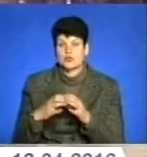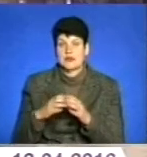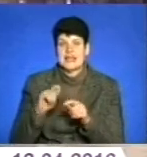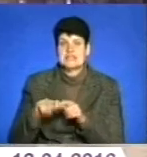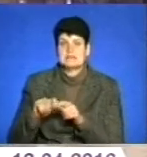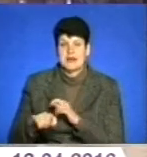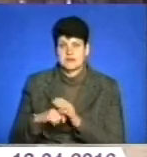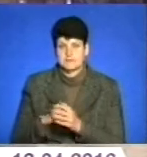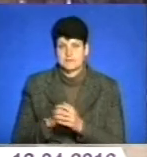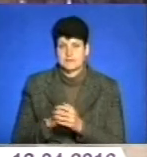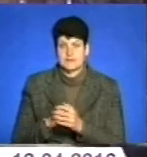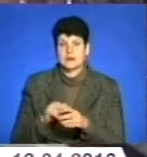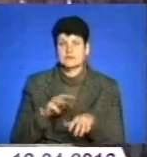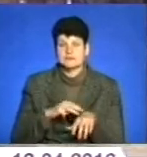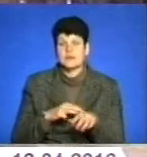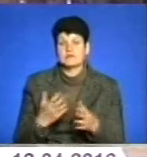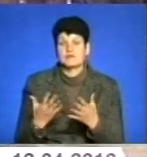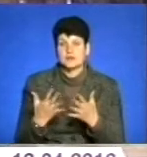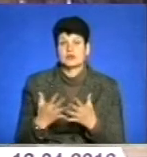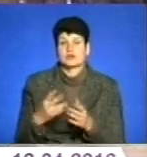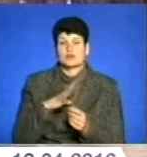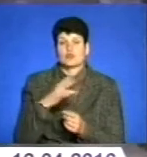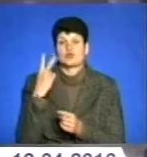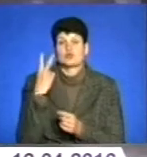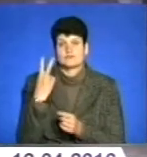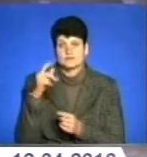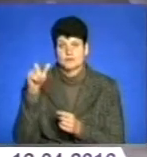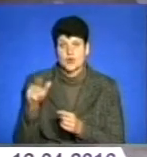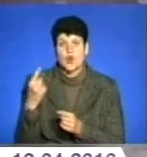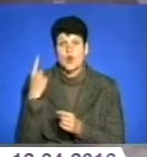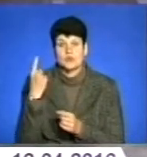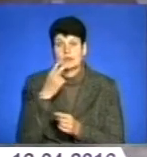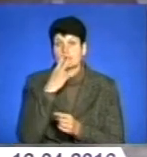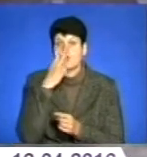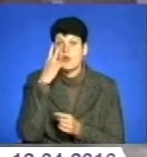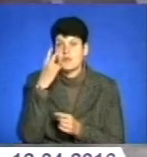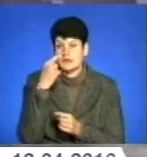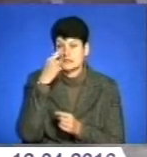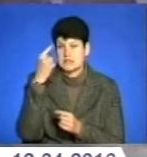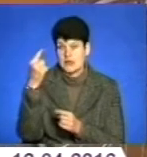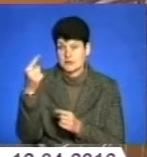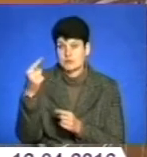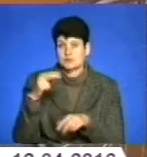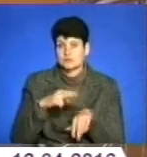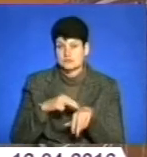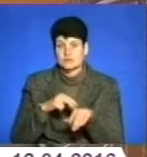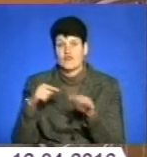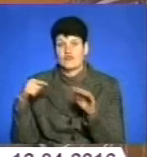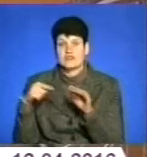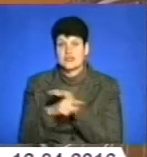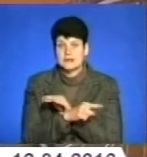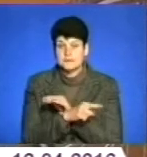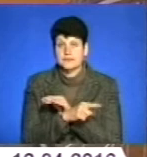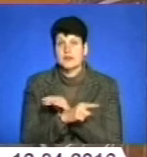експерти. Правоохоронці встановили, що крадіїв було двоє. Проте один з них, побачивши здалеку автомобіль патрульних, втік.